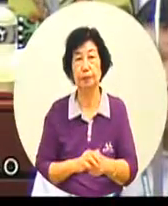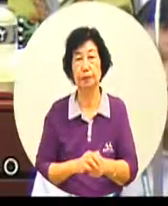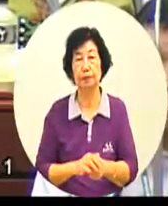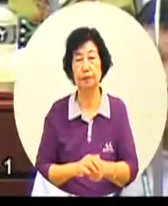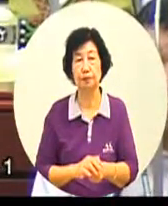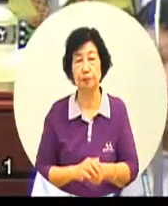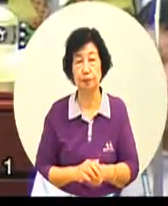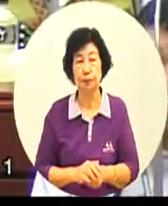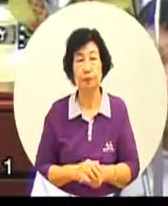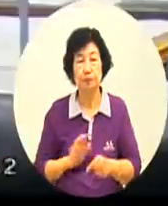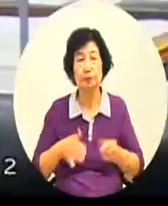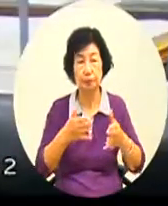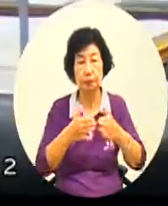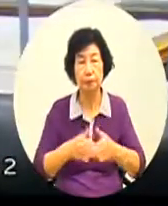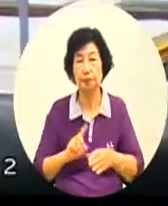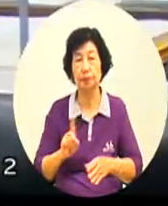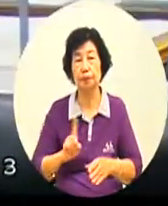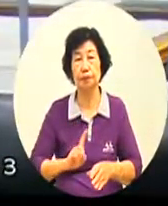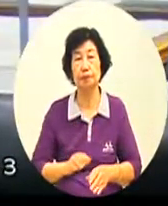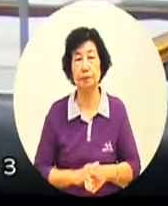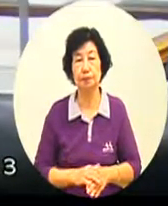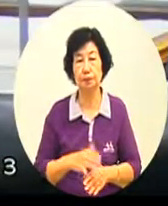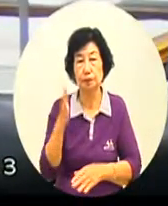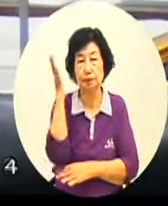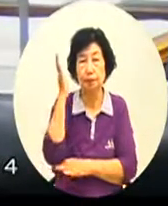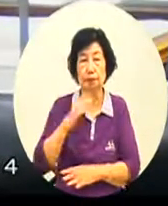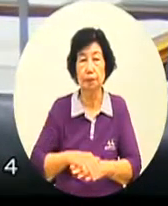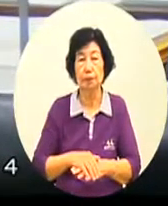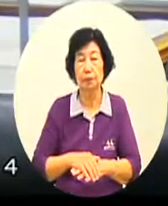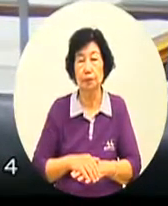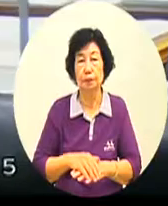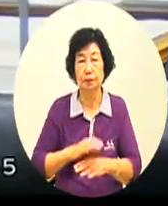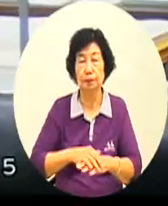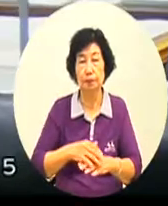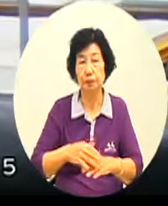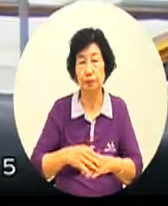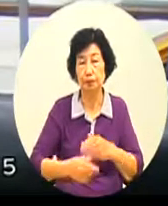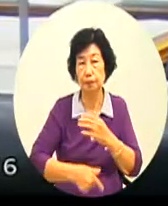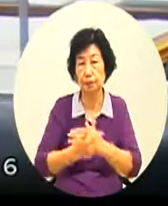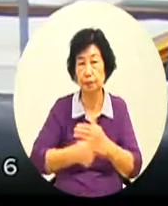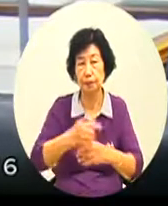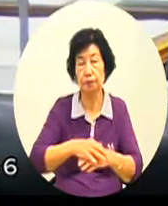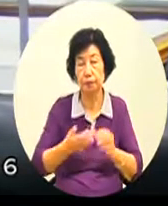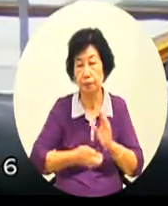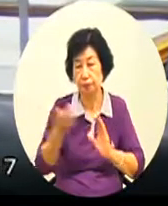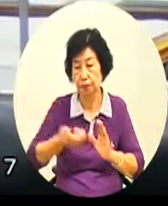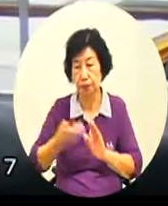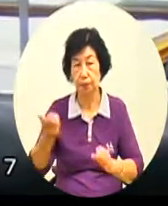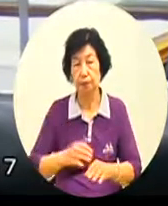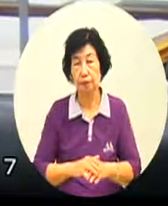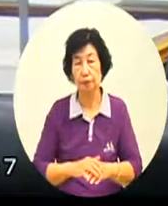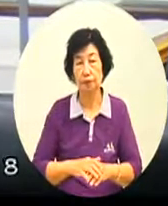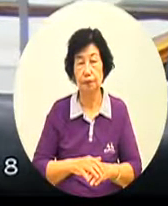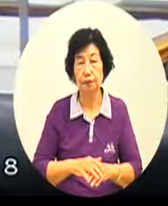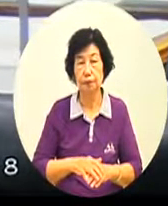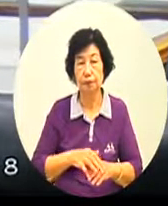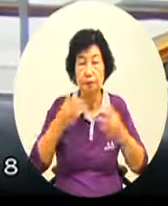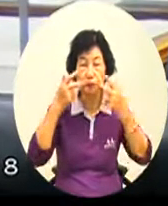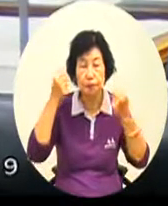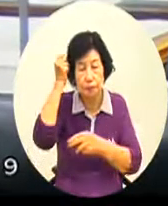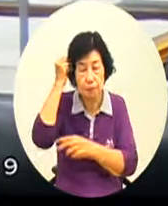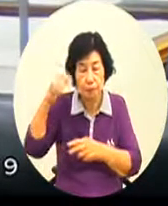最需要的是什么？因为政府一步要一步要他们走，其实他们最后希望的还是能够留在原来的地方，